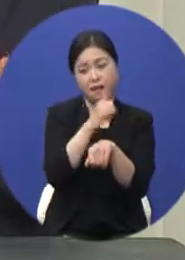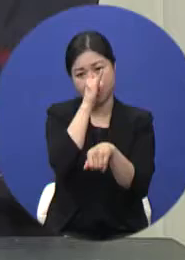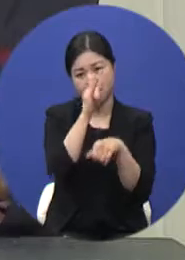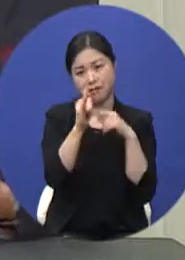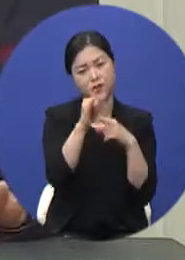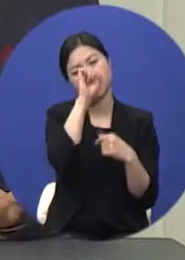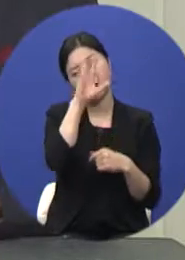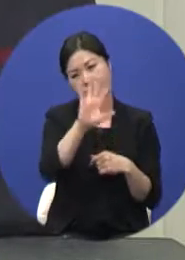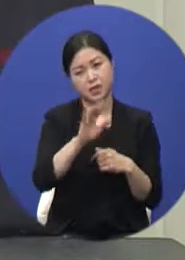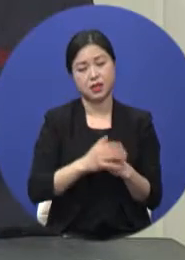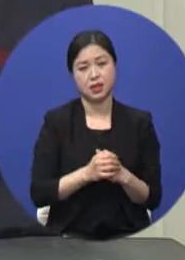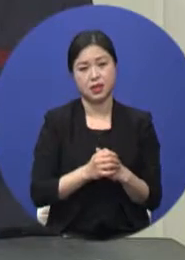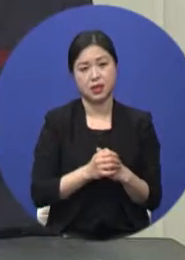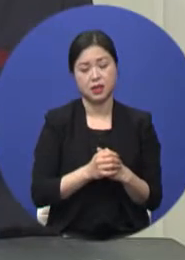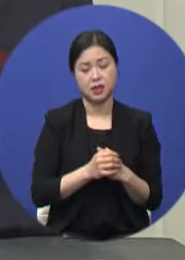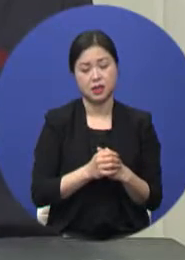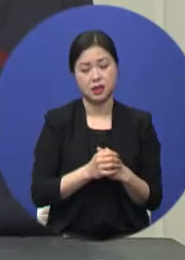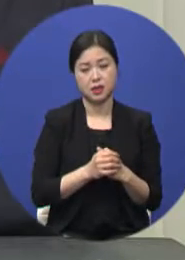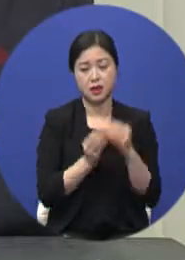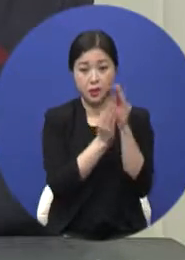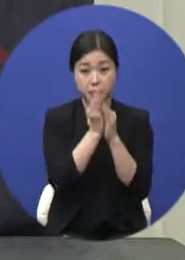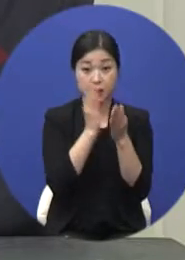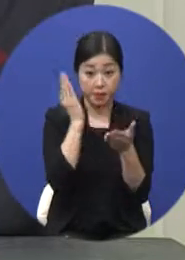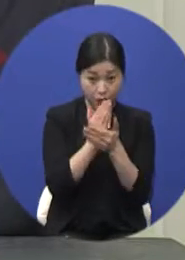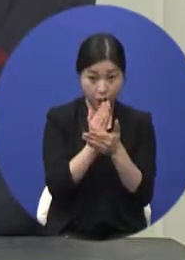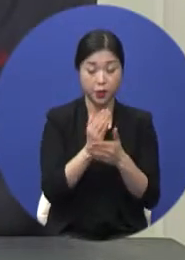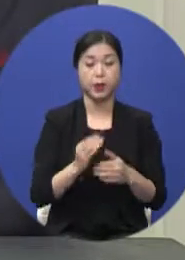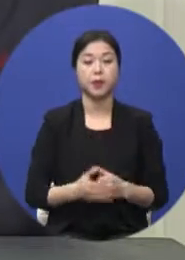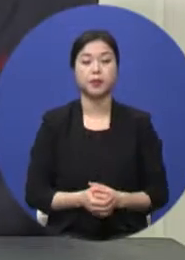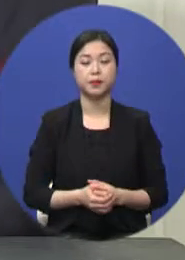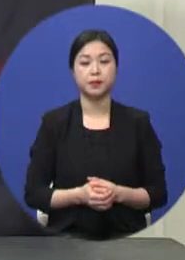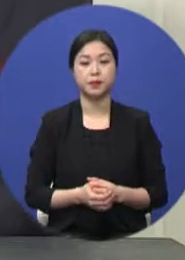되거든요. 그래서 비누칠도 하지 마라. 그리고 세 번째는